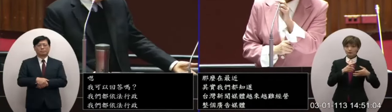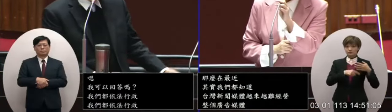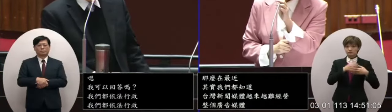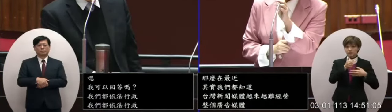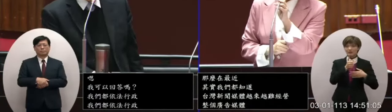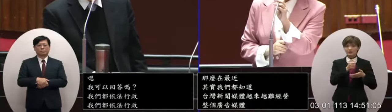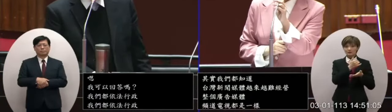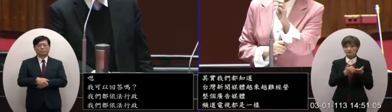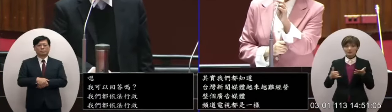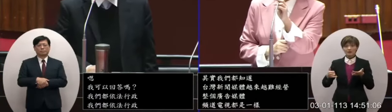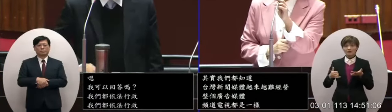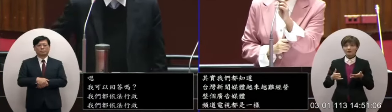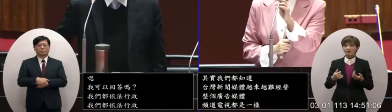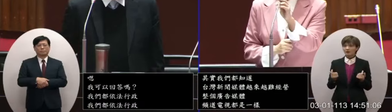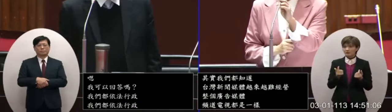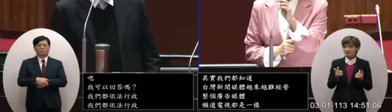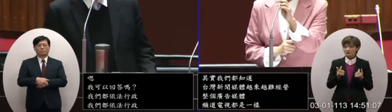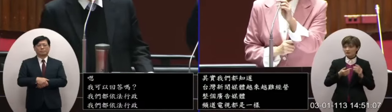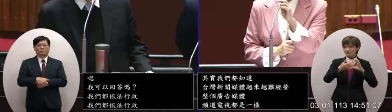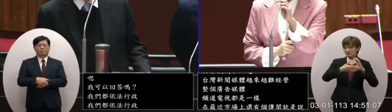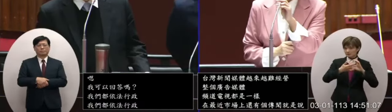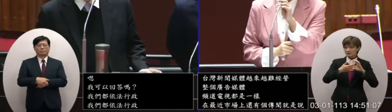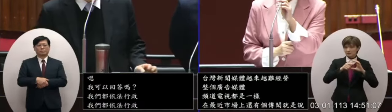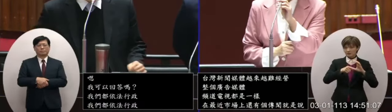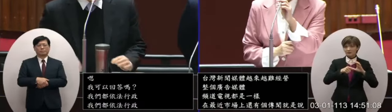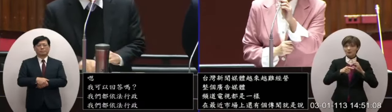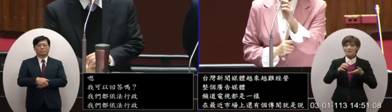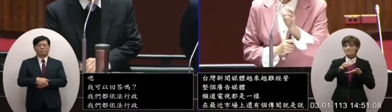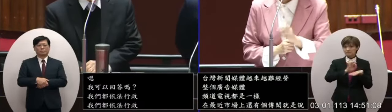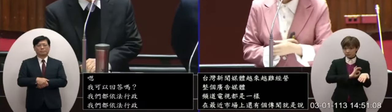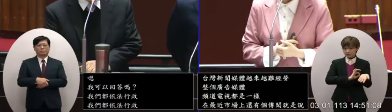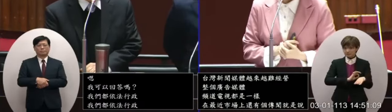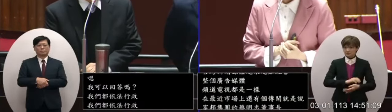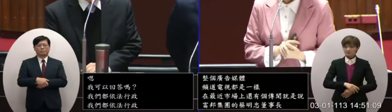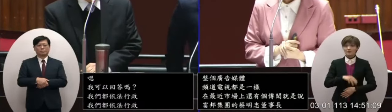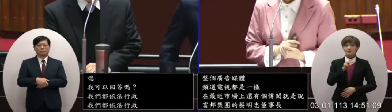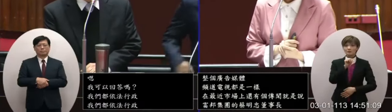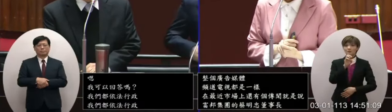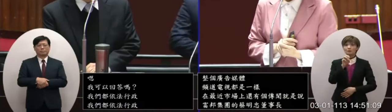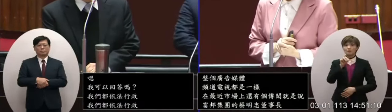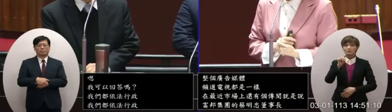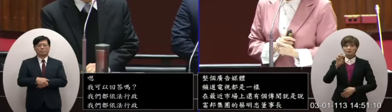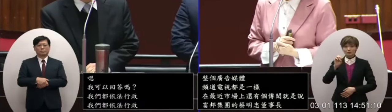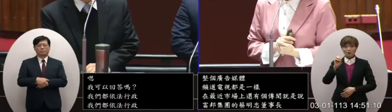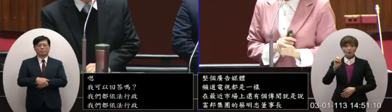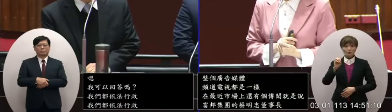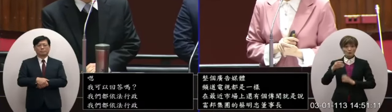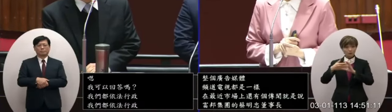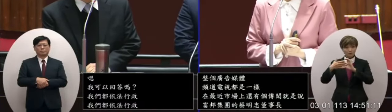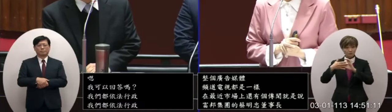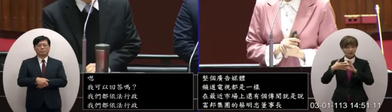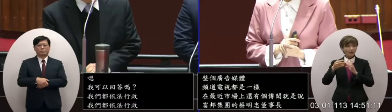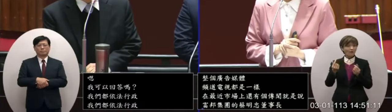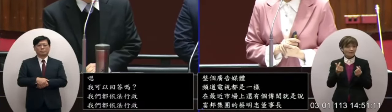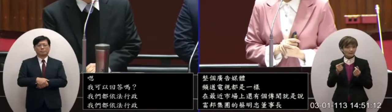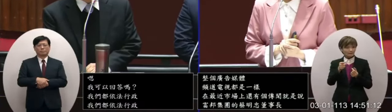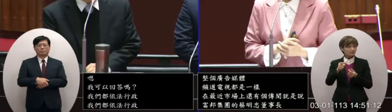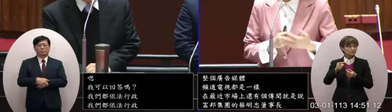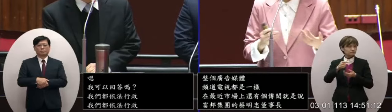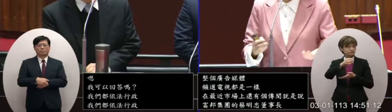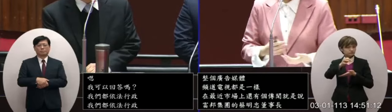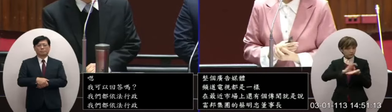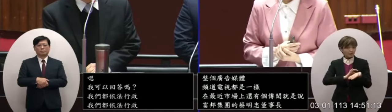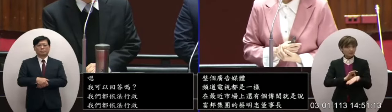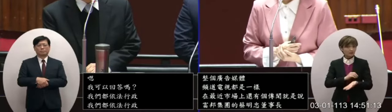要卖掉他这个经营多年的某某 TV， 因为